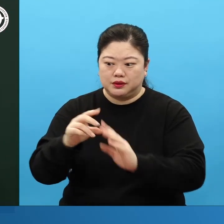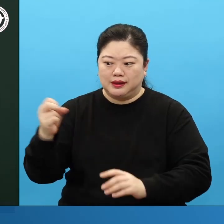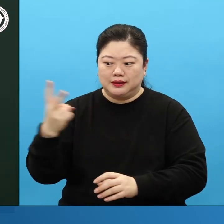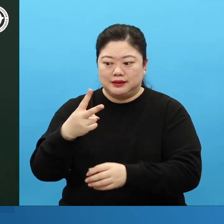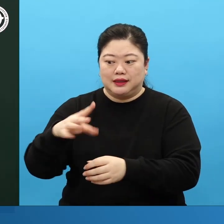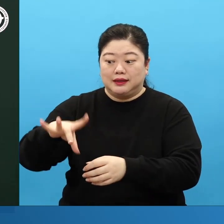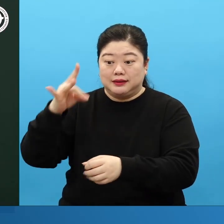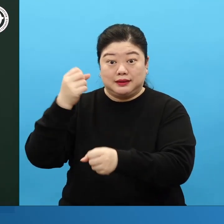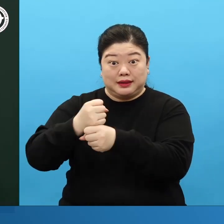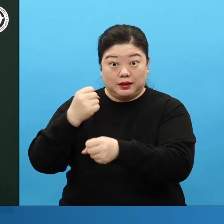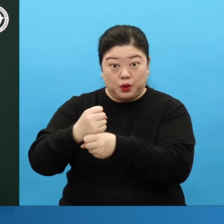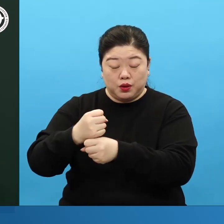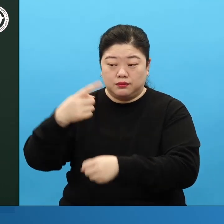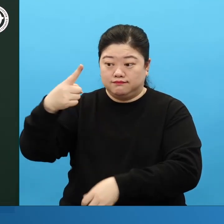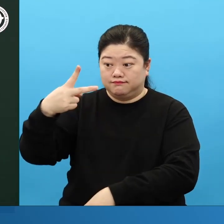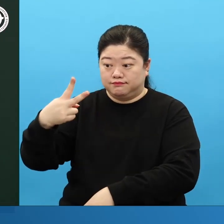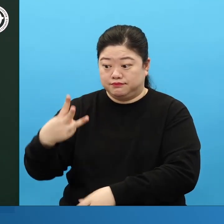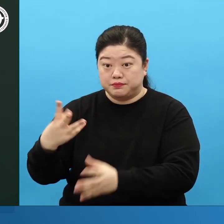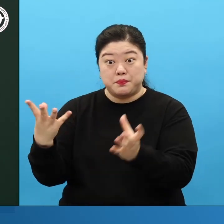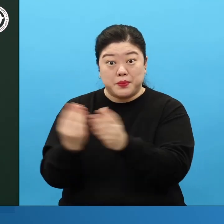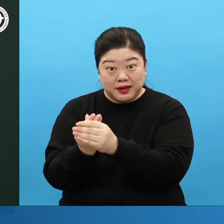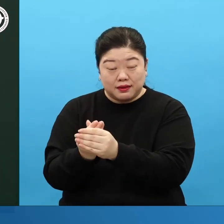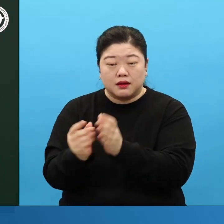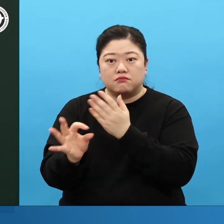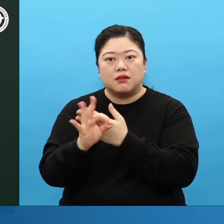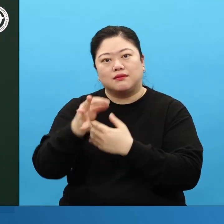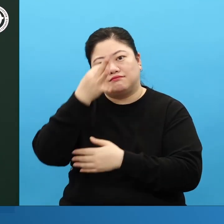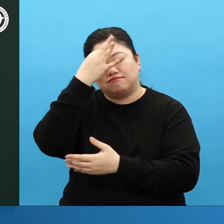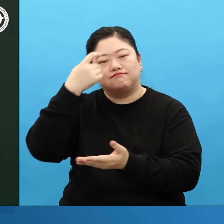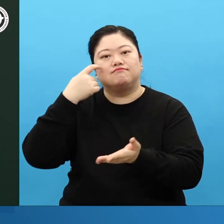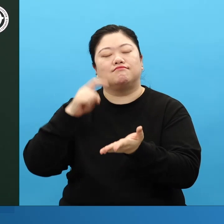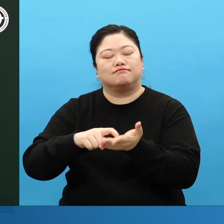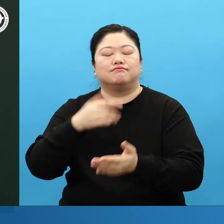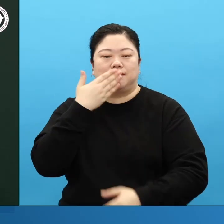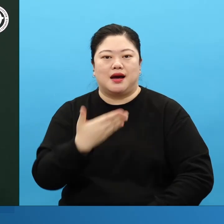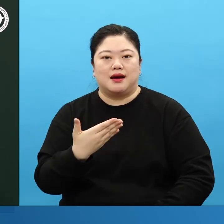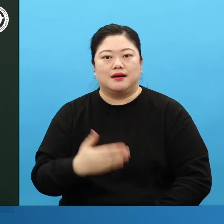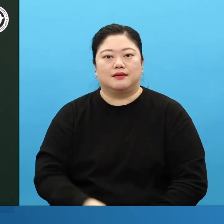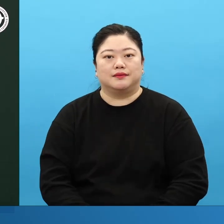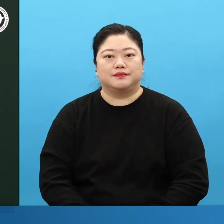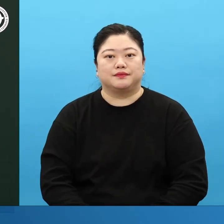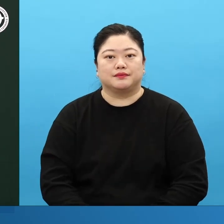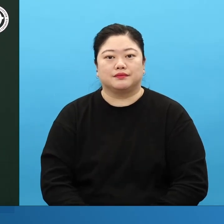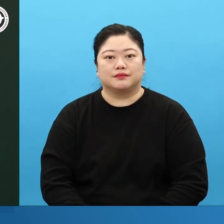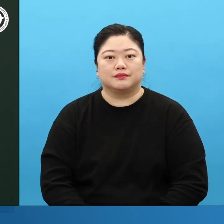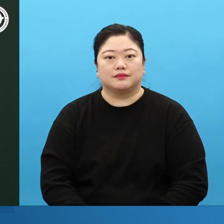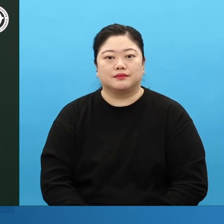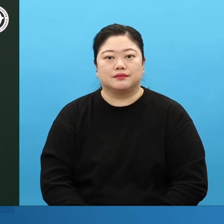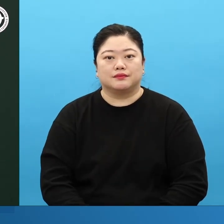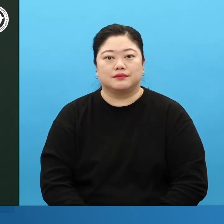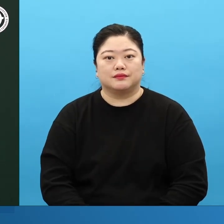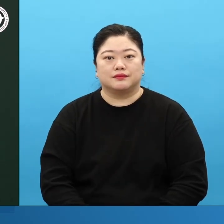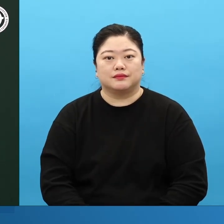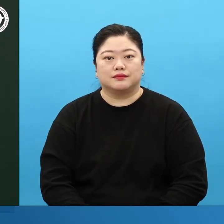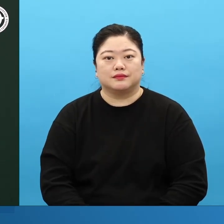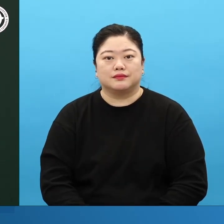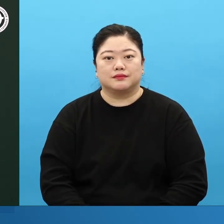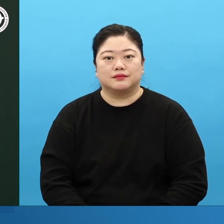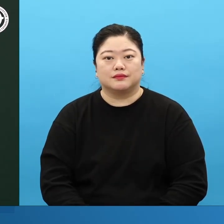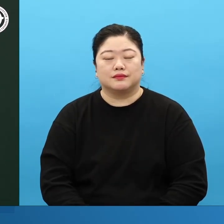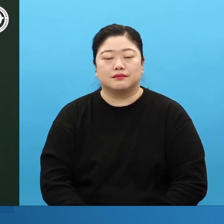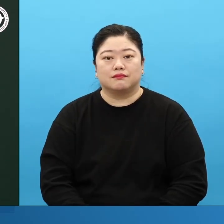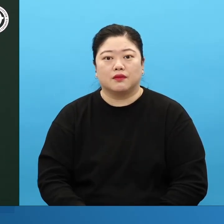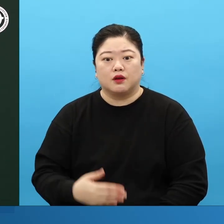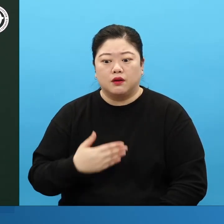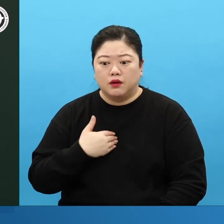달란트 나옵니다. Sea donde sea, si buscamos solo lo único y la recreación, vamos 솔직히 a 우리가 buscar 내 el 달란트 talento. 뭔지 모릅니다. En verdad, no sabemos cuál es el talento. 내가 어떻게